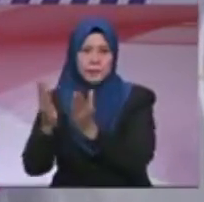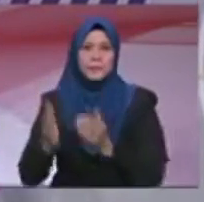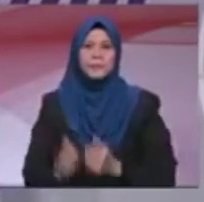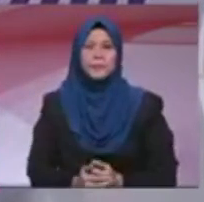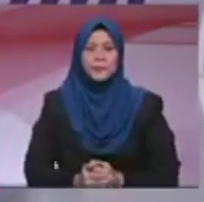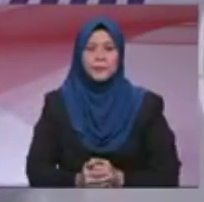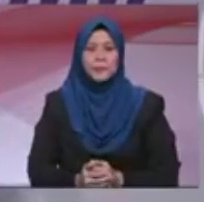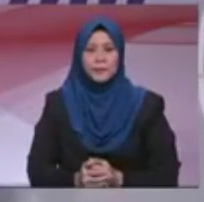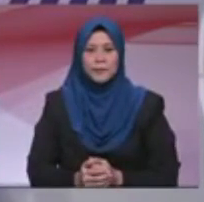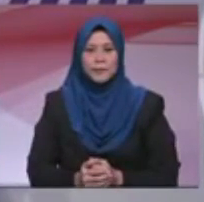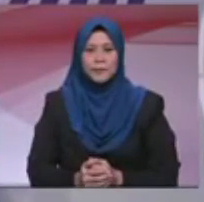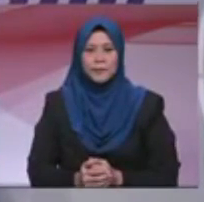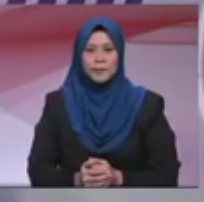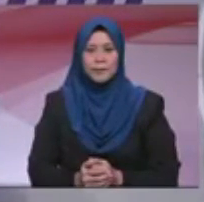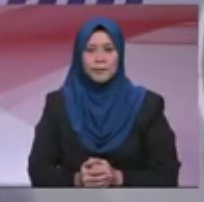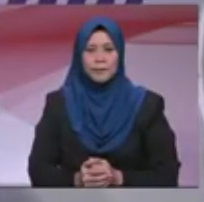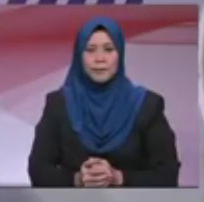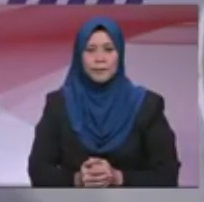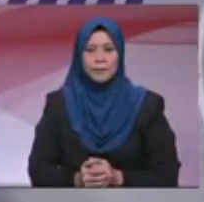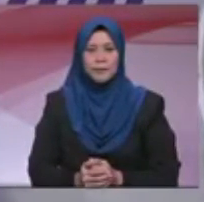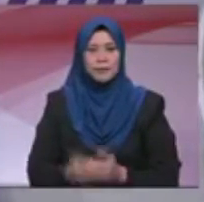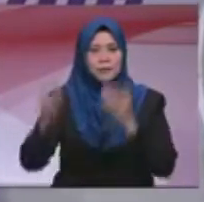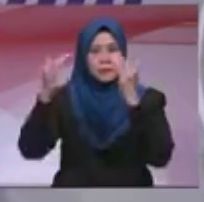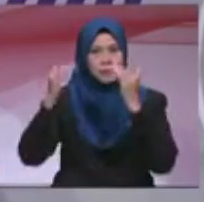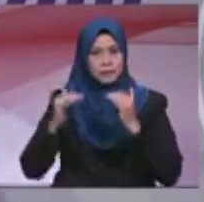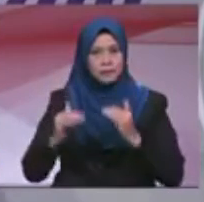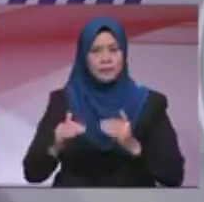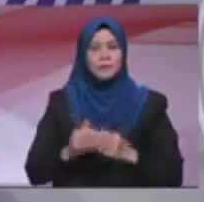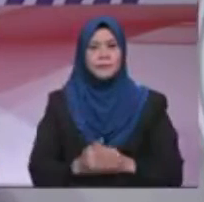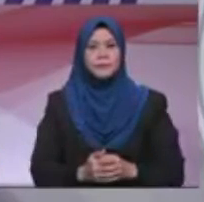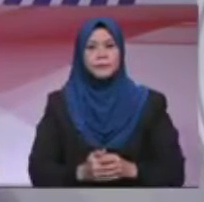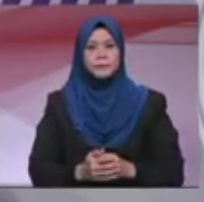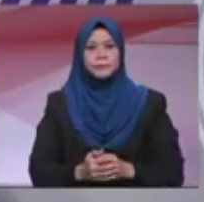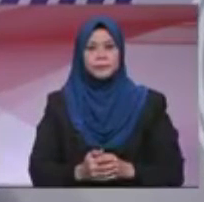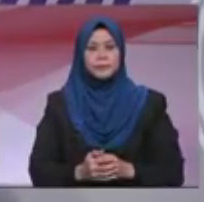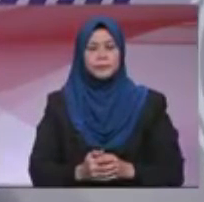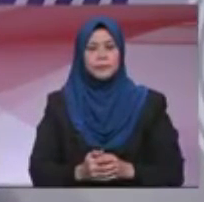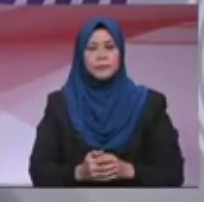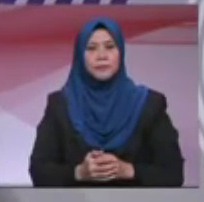Seterusnya adalah berkaitan dengan